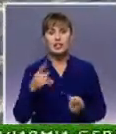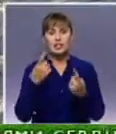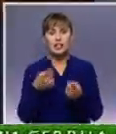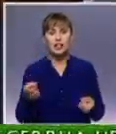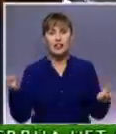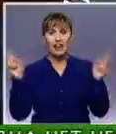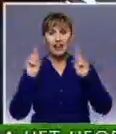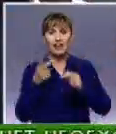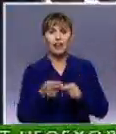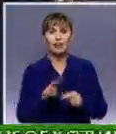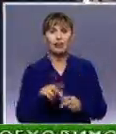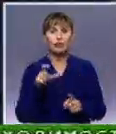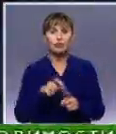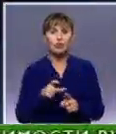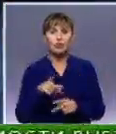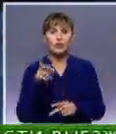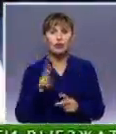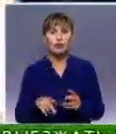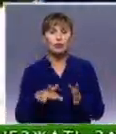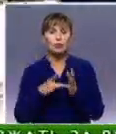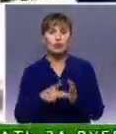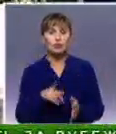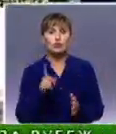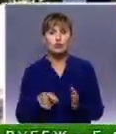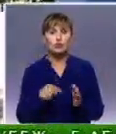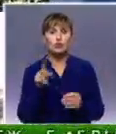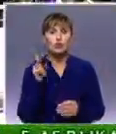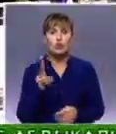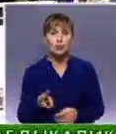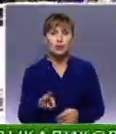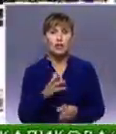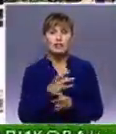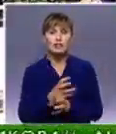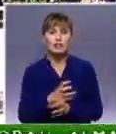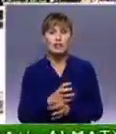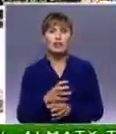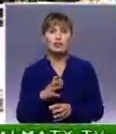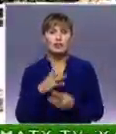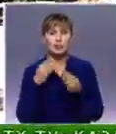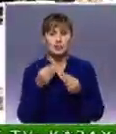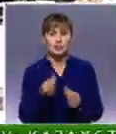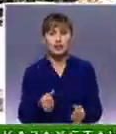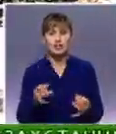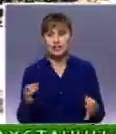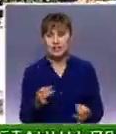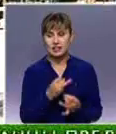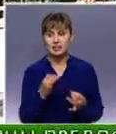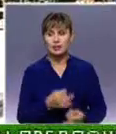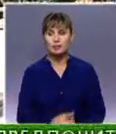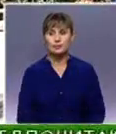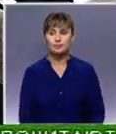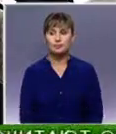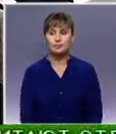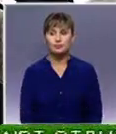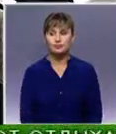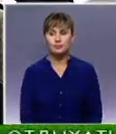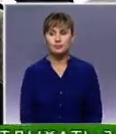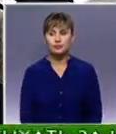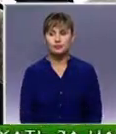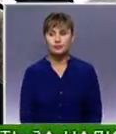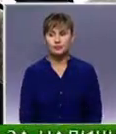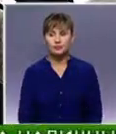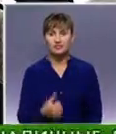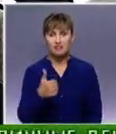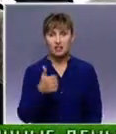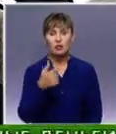которые, к слову, закончили в нашем городе путешествие в 1000 километров, скелет Ник произвел неизгладимое впечатление. Хорошая